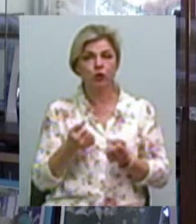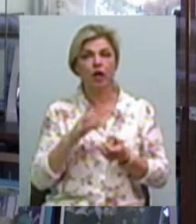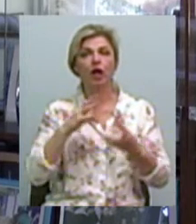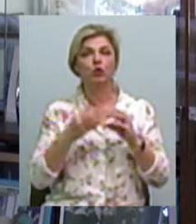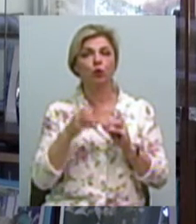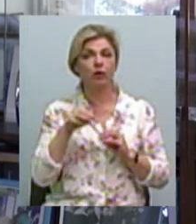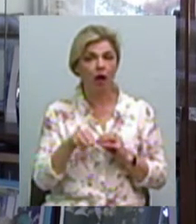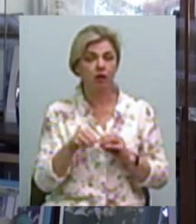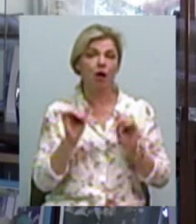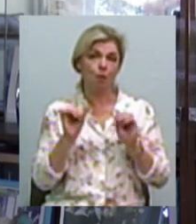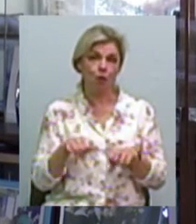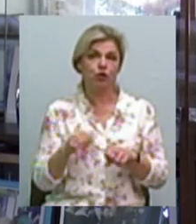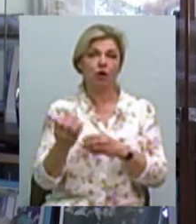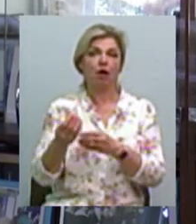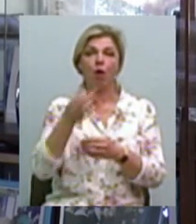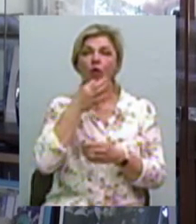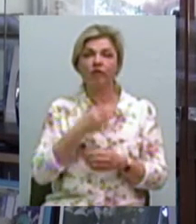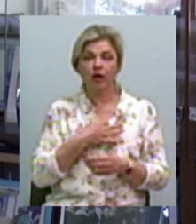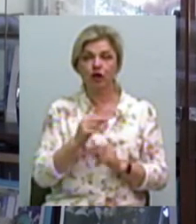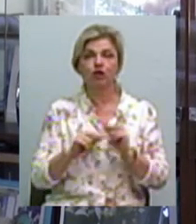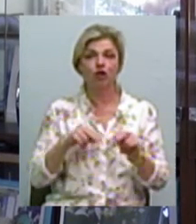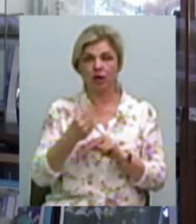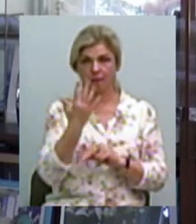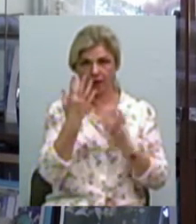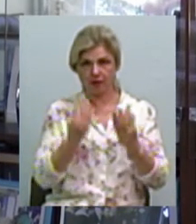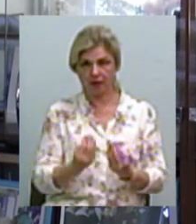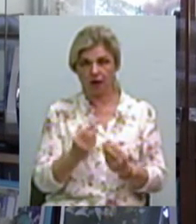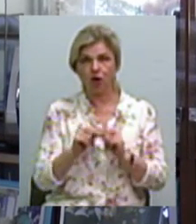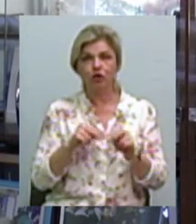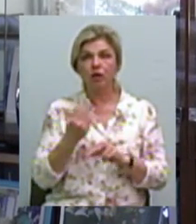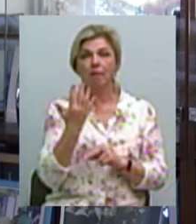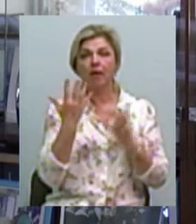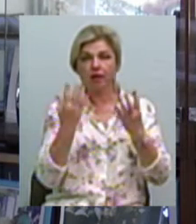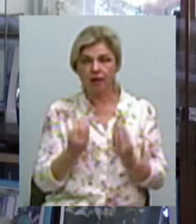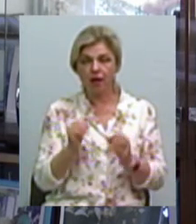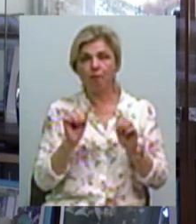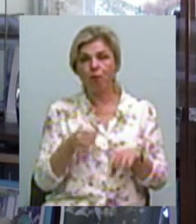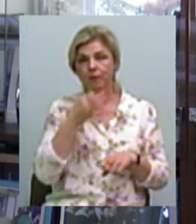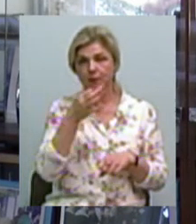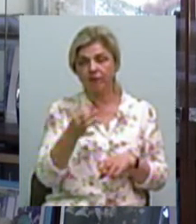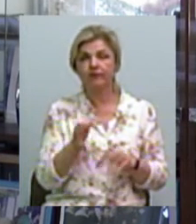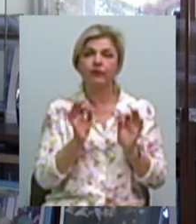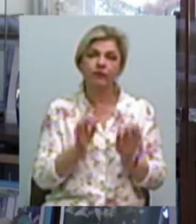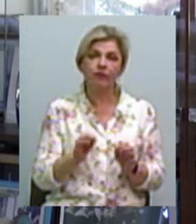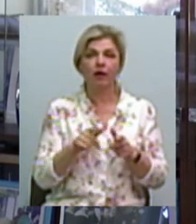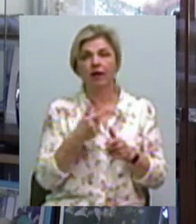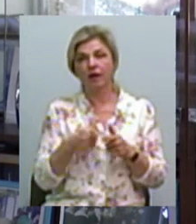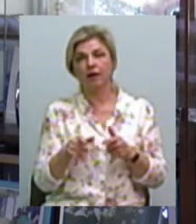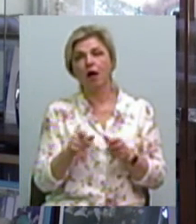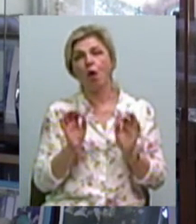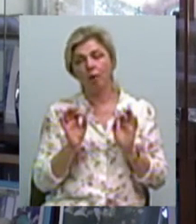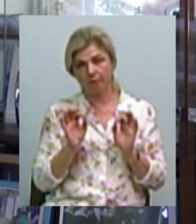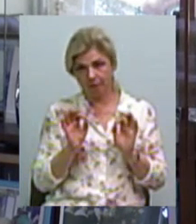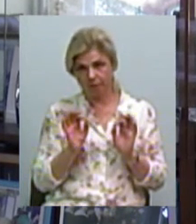результат цей може прийти нас через 5 діб. Тобто ми через 5 діб можемо сказати не суб'єктивно, а